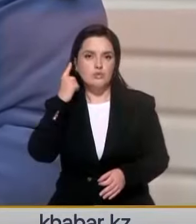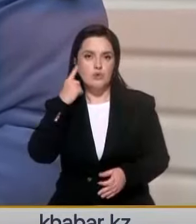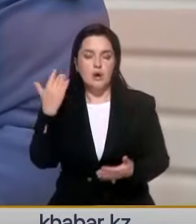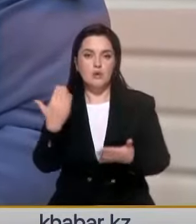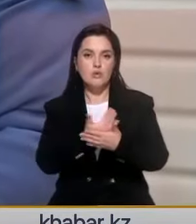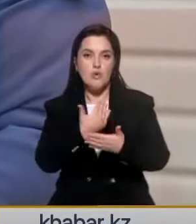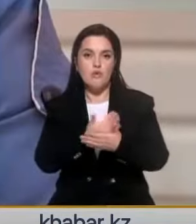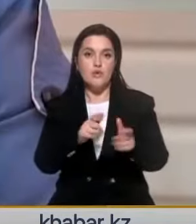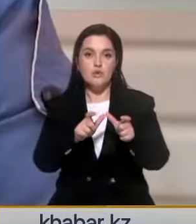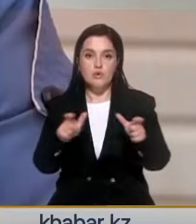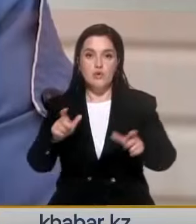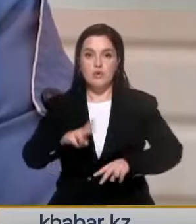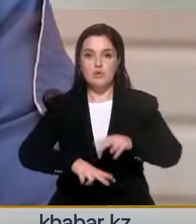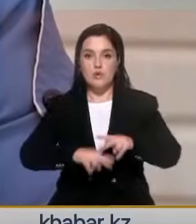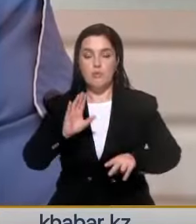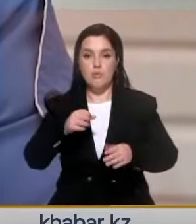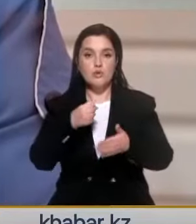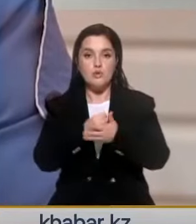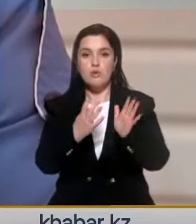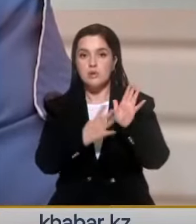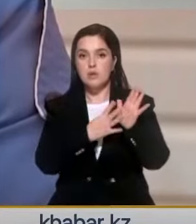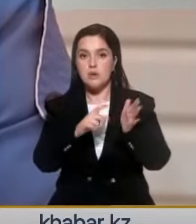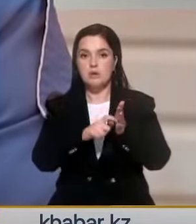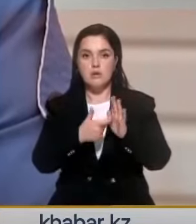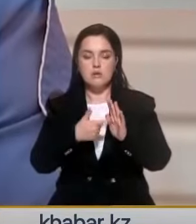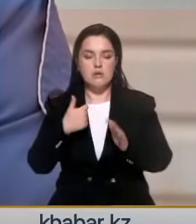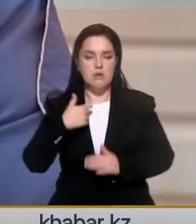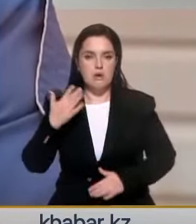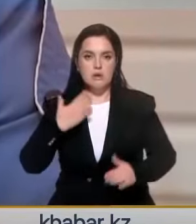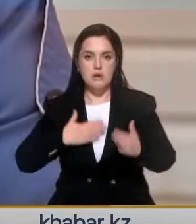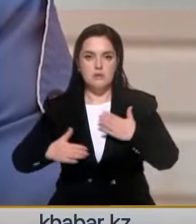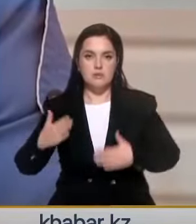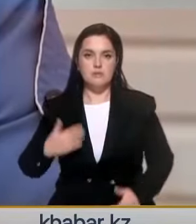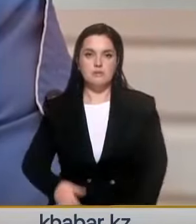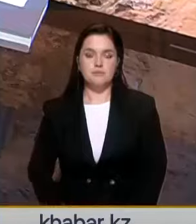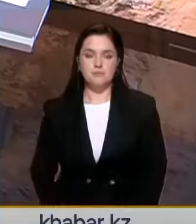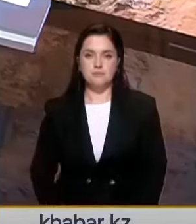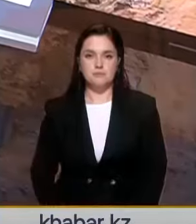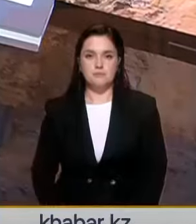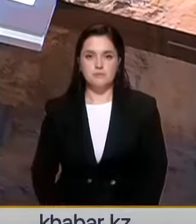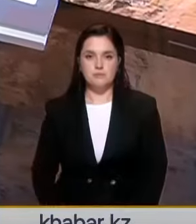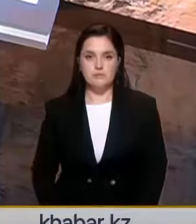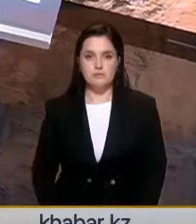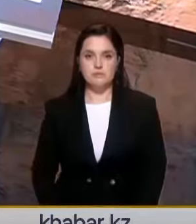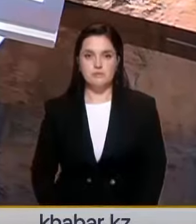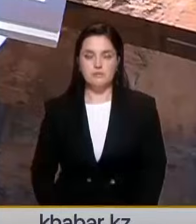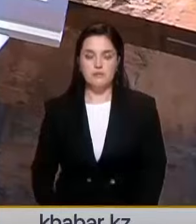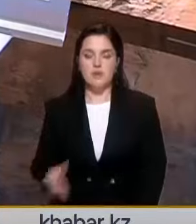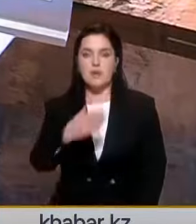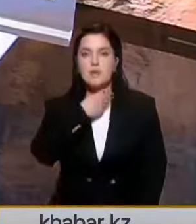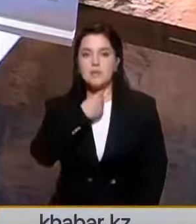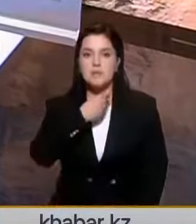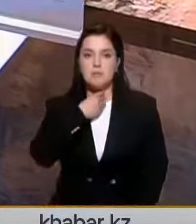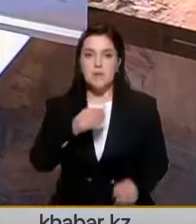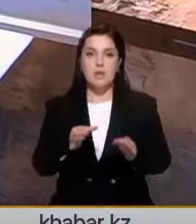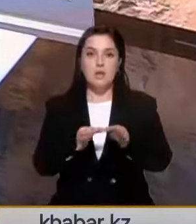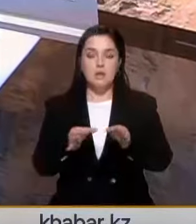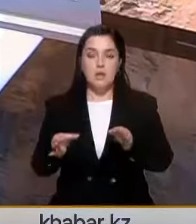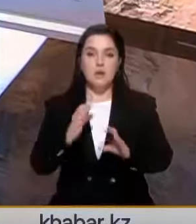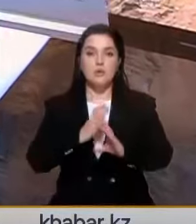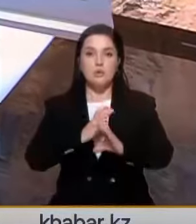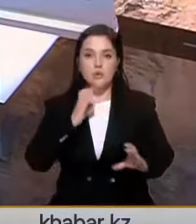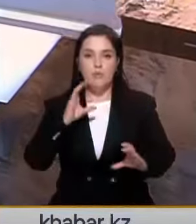средней школы где дети будут учиться до девятого класса для нас огромная радость В одном из микрорайонов семеи